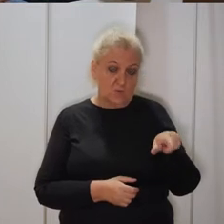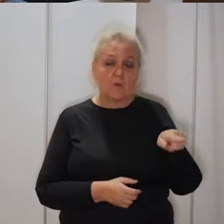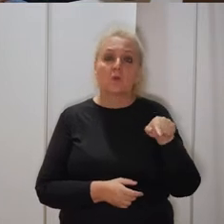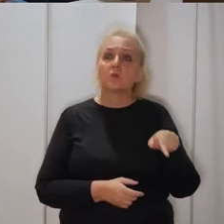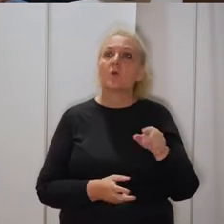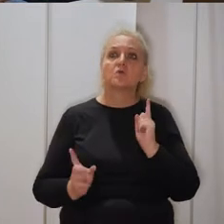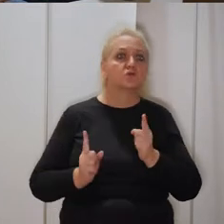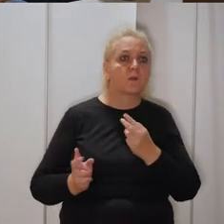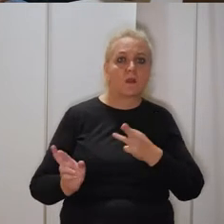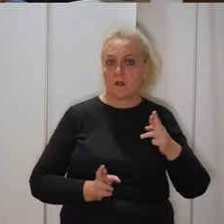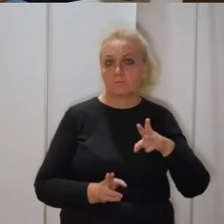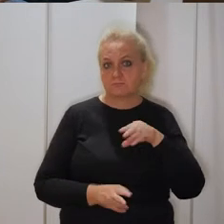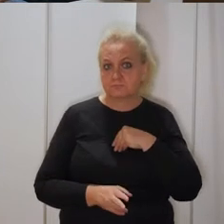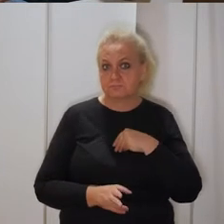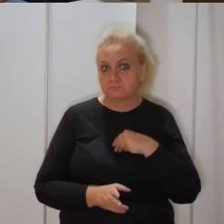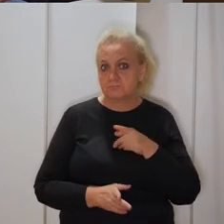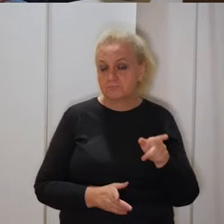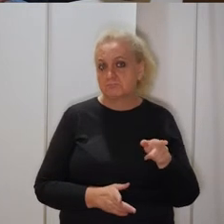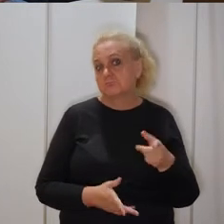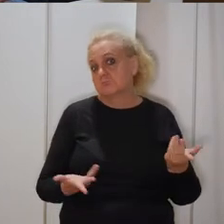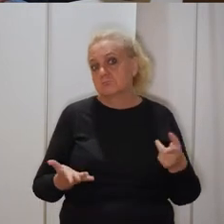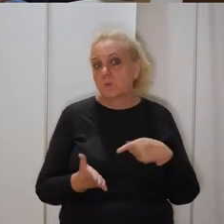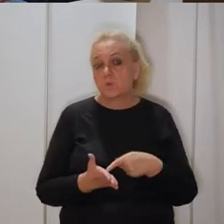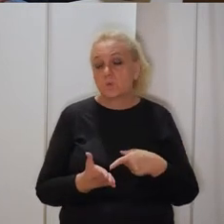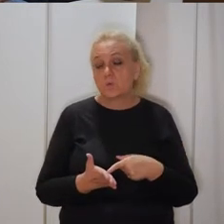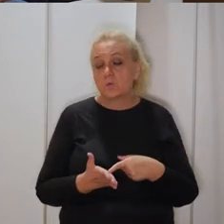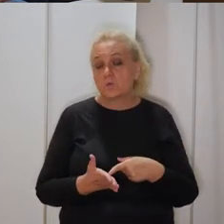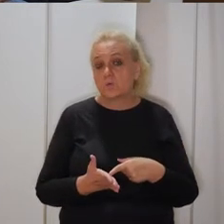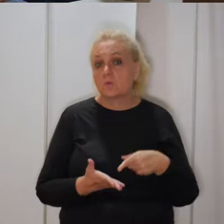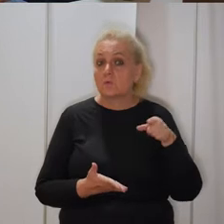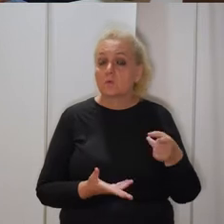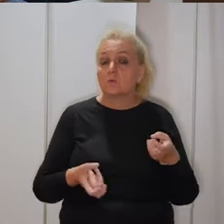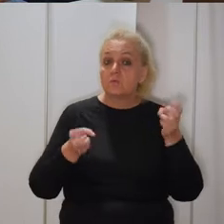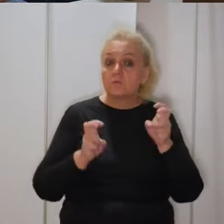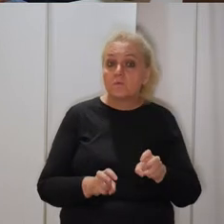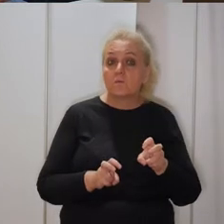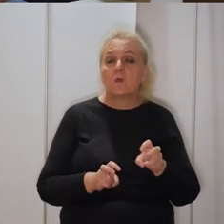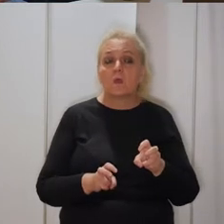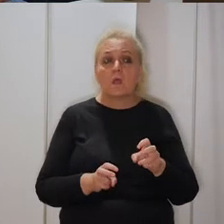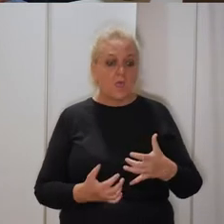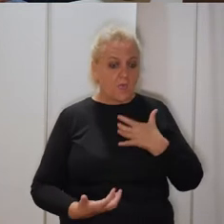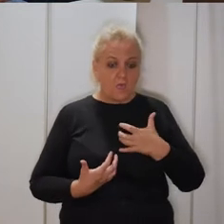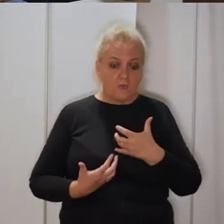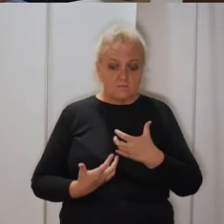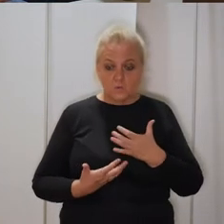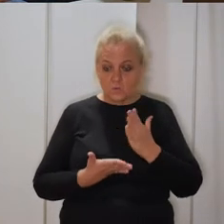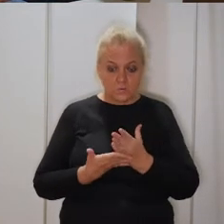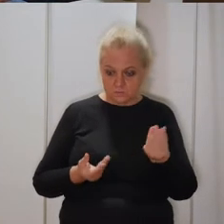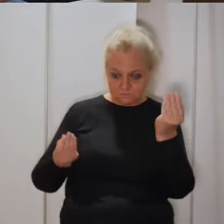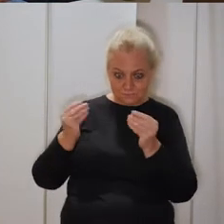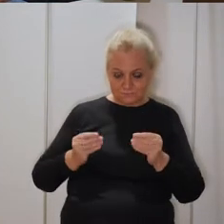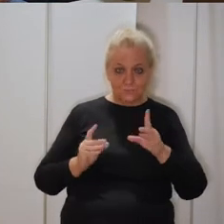szybkiej reakcji. W ogóle w zasadzie stworzenia czegoś pod wpływem emocji bardzo szybko